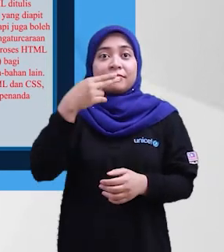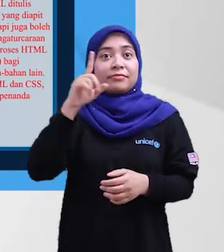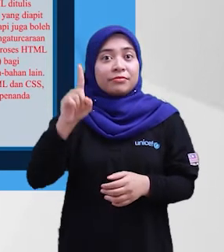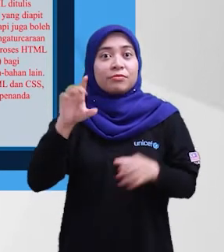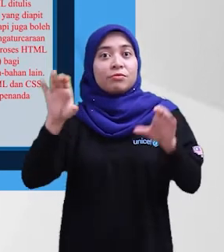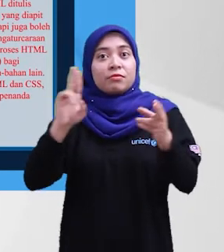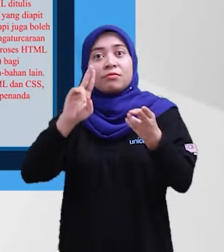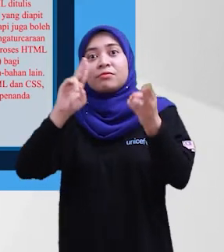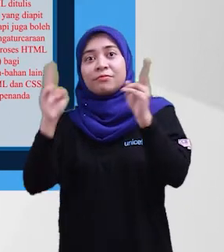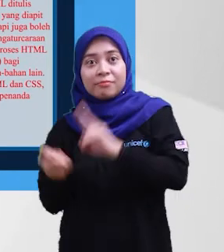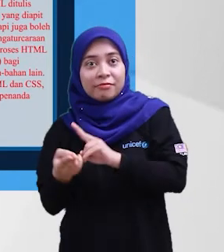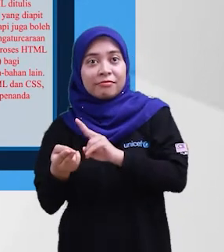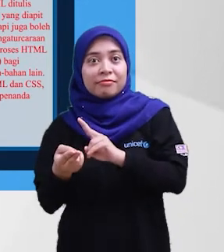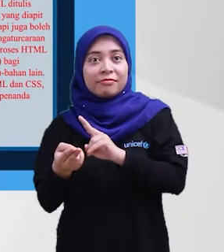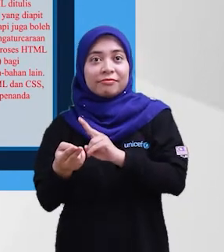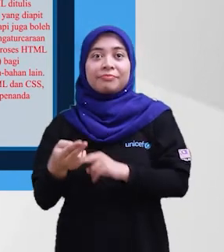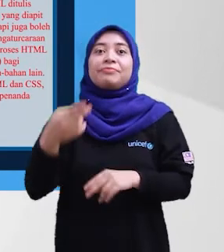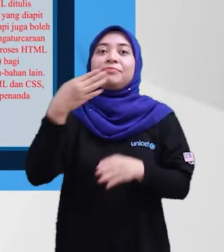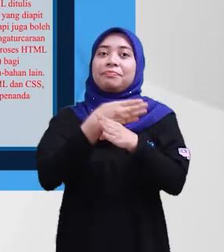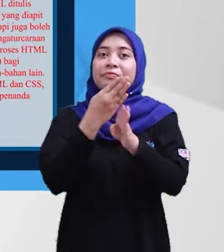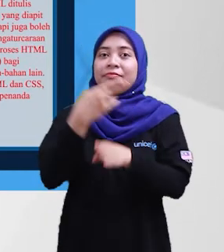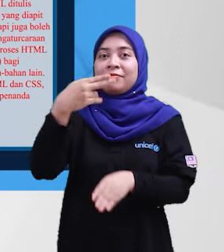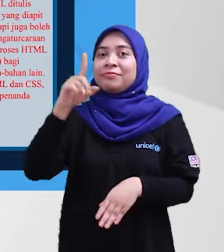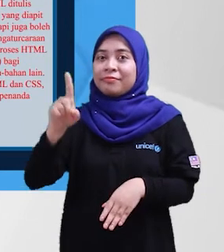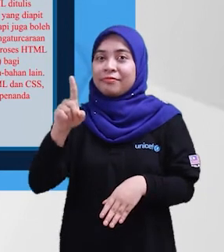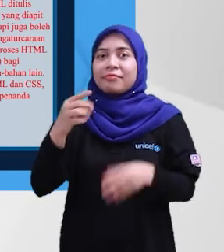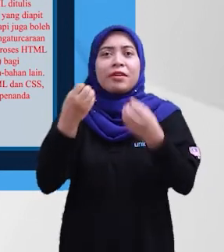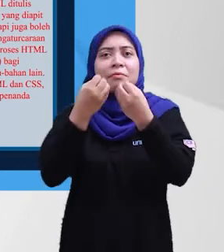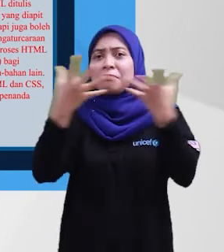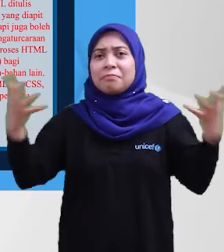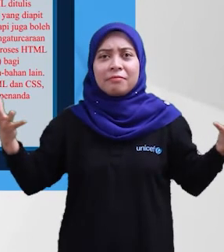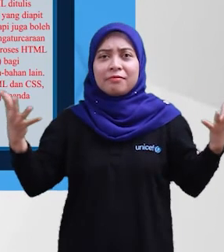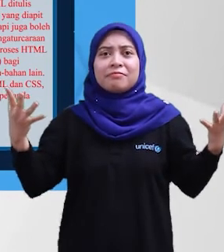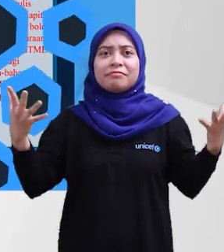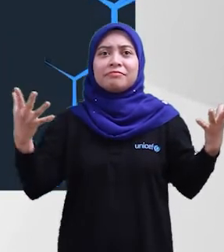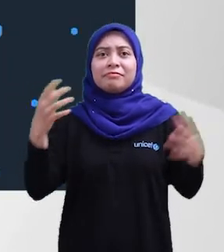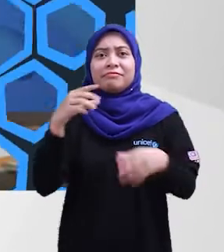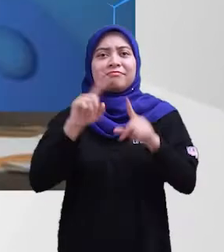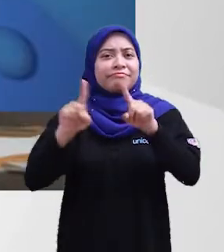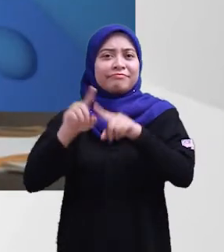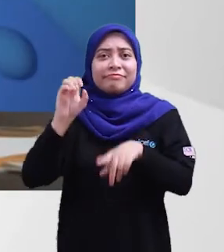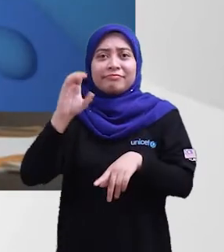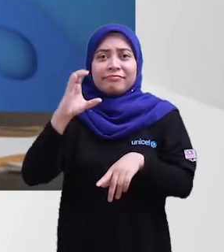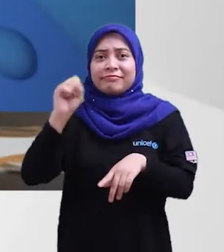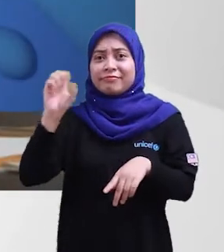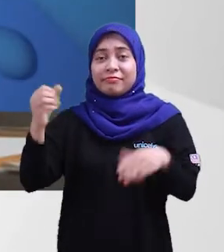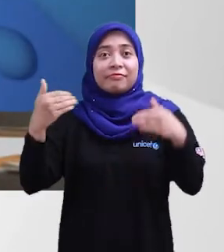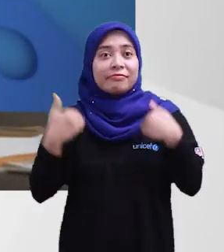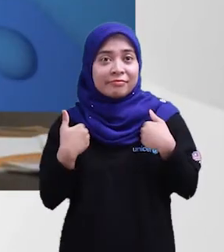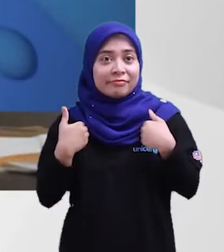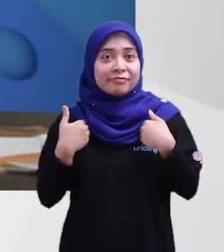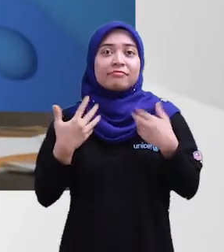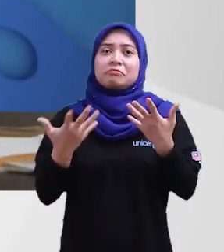memilih elemen H1 dan membuat perubahan terhadap rupa bentuk H1. Terdapat beratus jenis sifat CSS yang wujud.